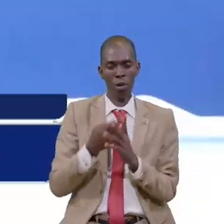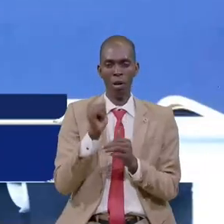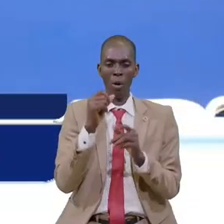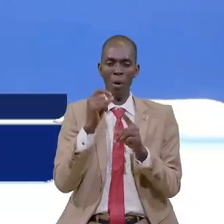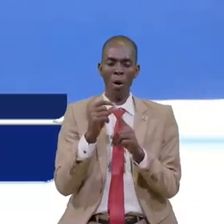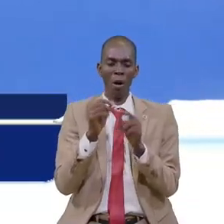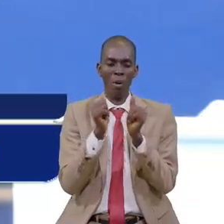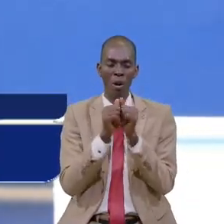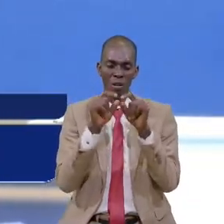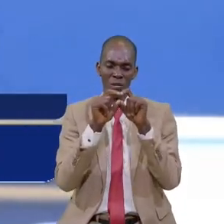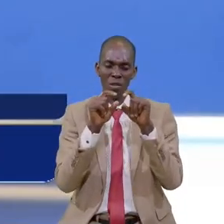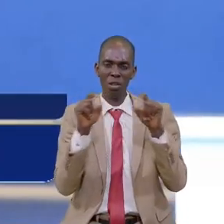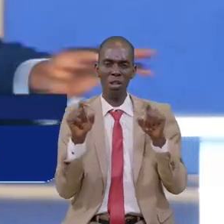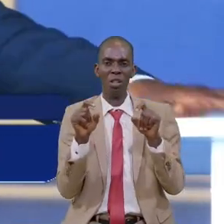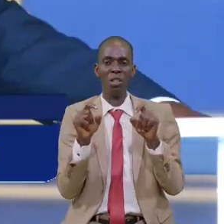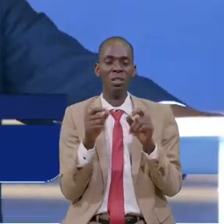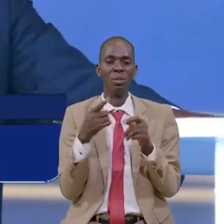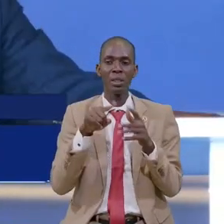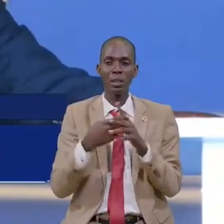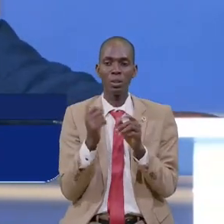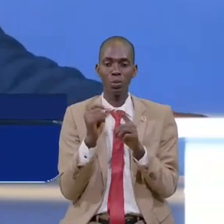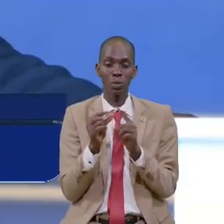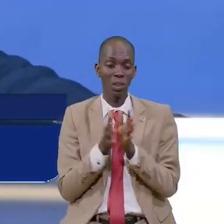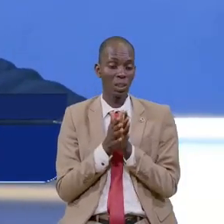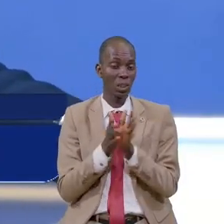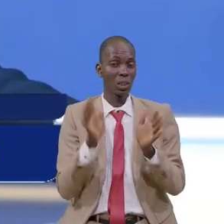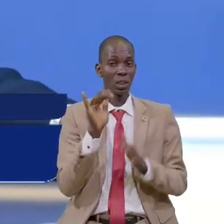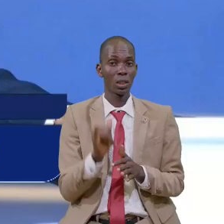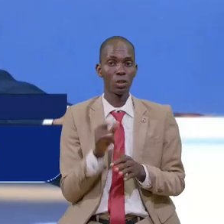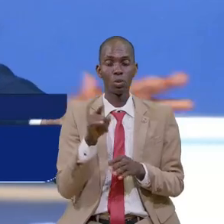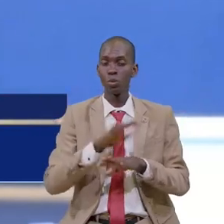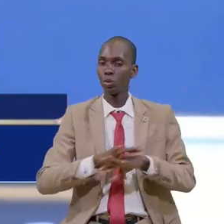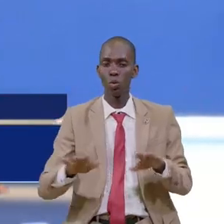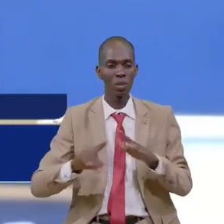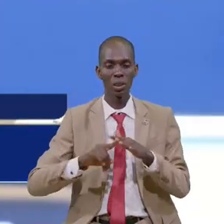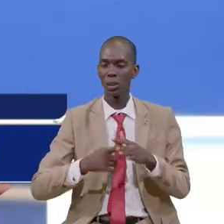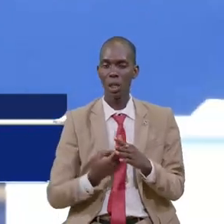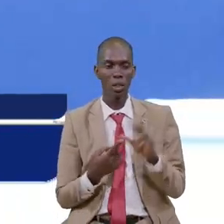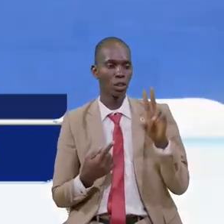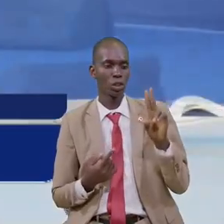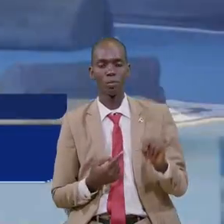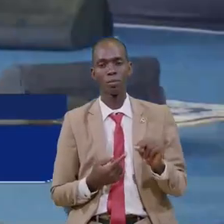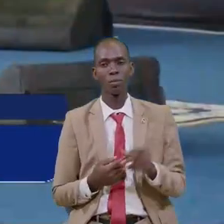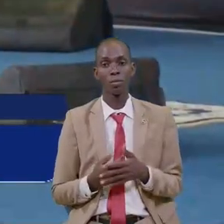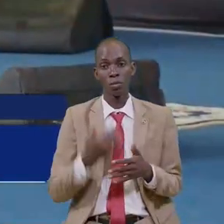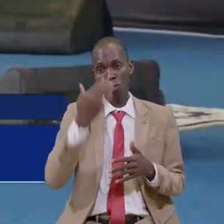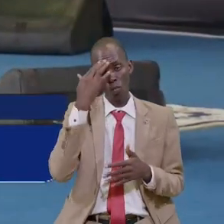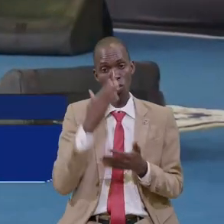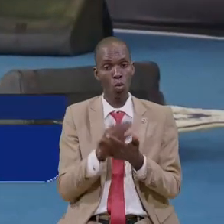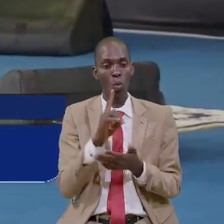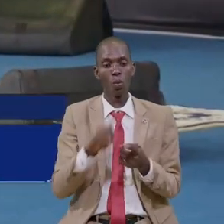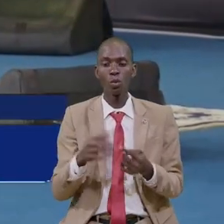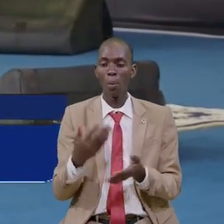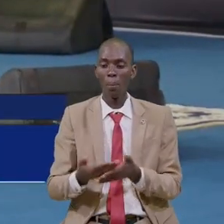phrase, généralement, vous ne commencez pas par non. Quelqu'un veut écrire